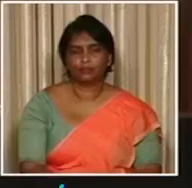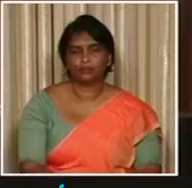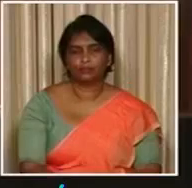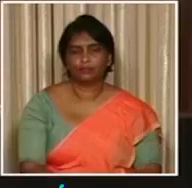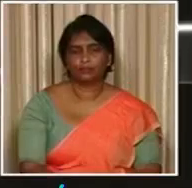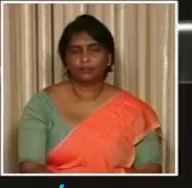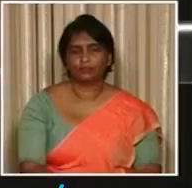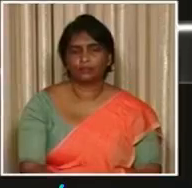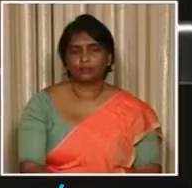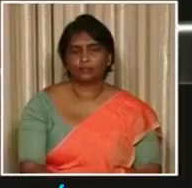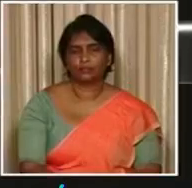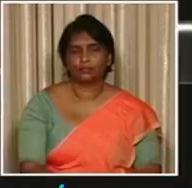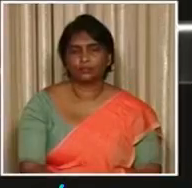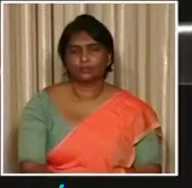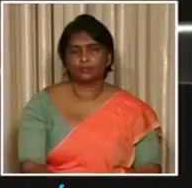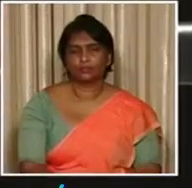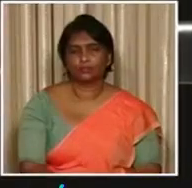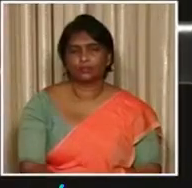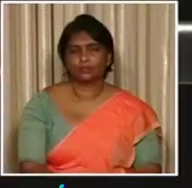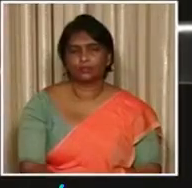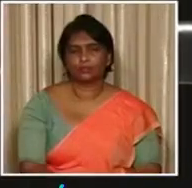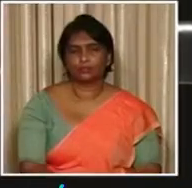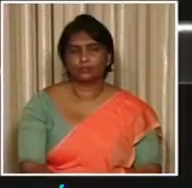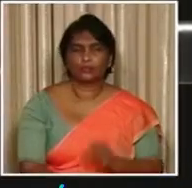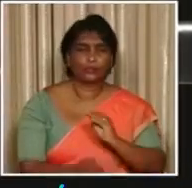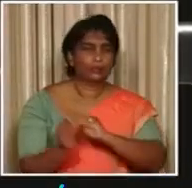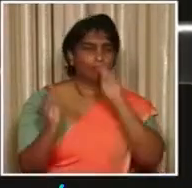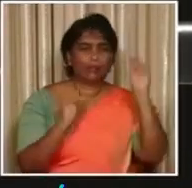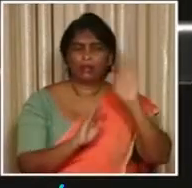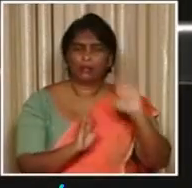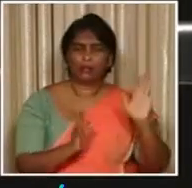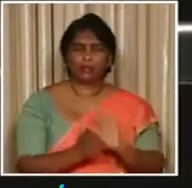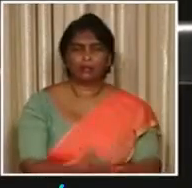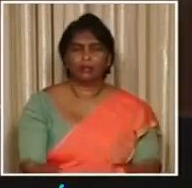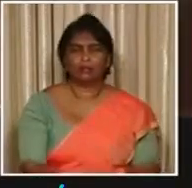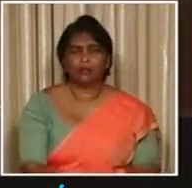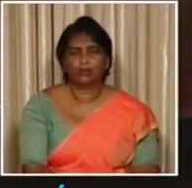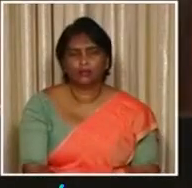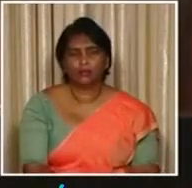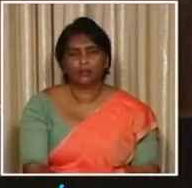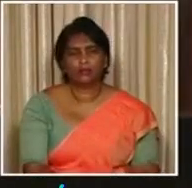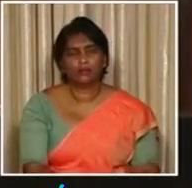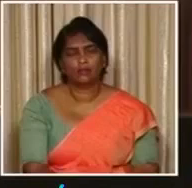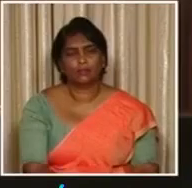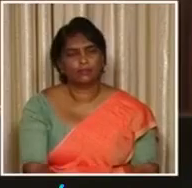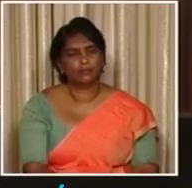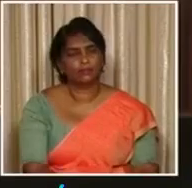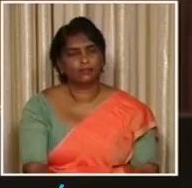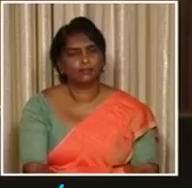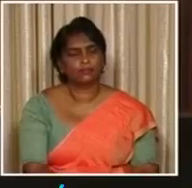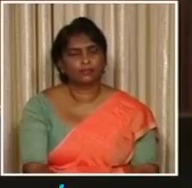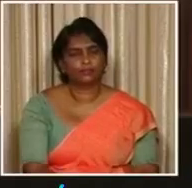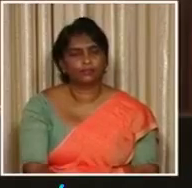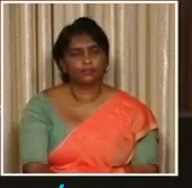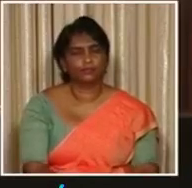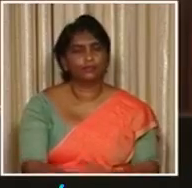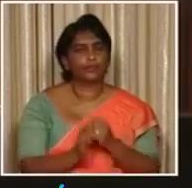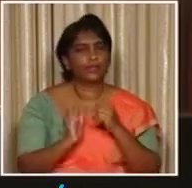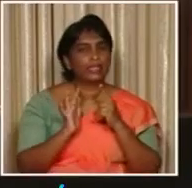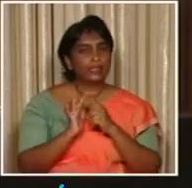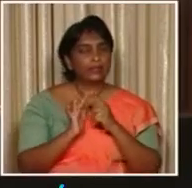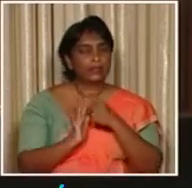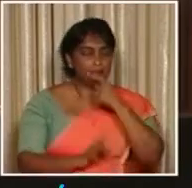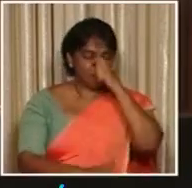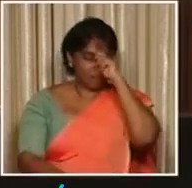බොරුව කරන්න එපා අපි. මේක කවුලක් කරමු. මේක කල් දාන උත්සාහ කරන්න එපා. නායකතුමා. ගරු නියෝජ්‍ය කතානායකතුමනි ඉම්තියාස් බකීර්